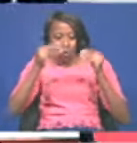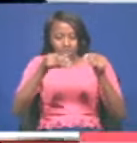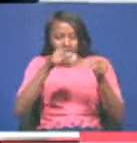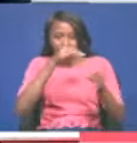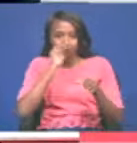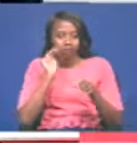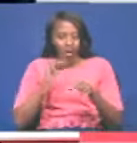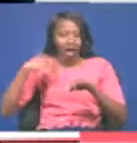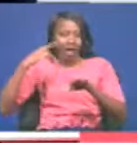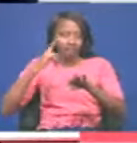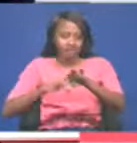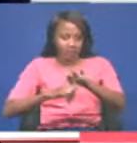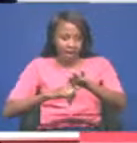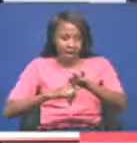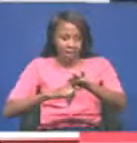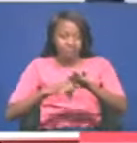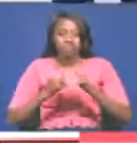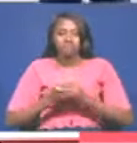time.